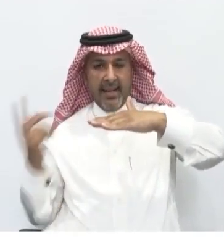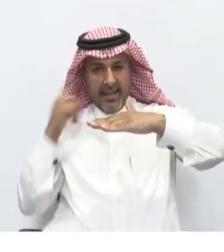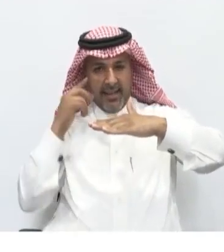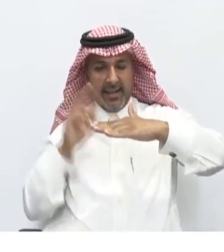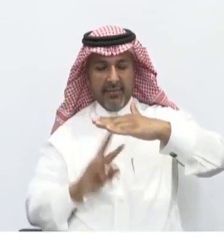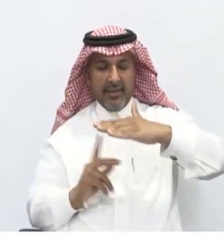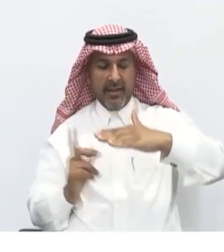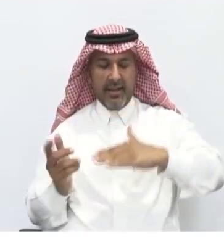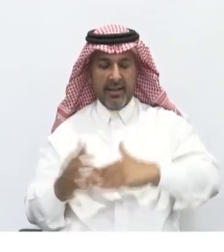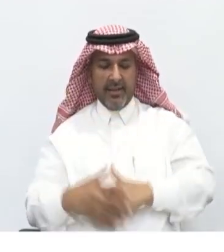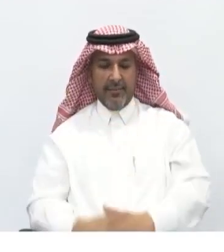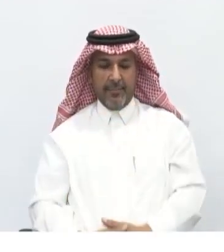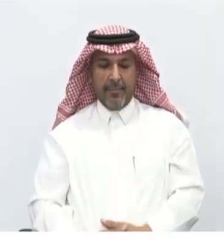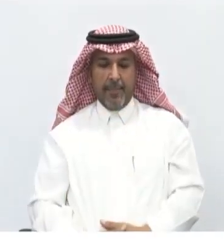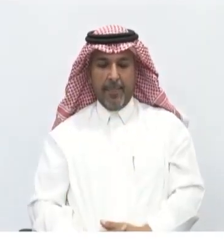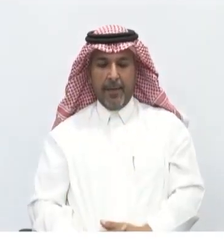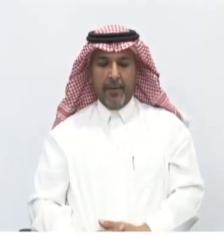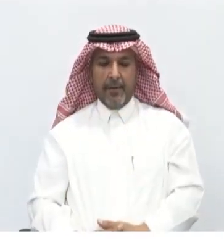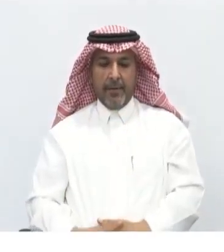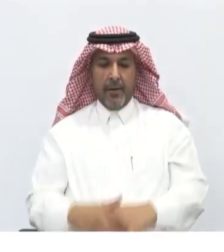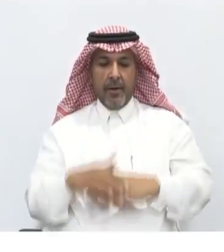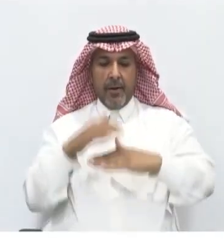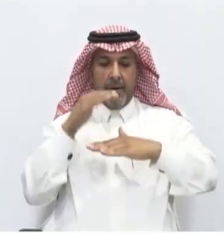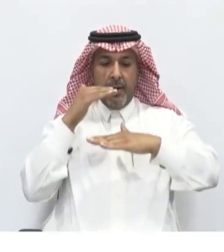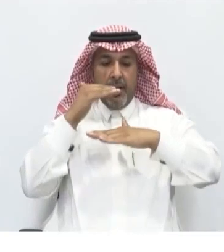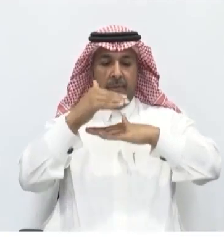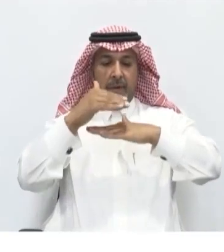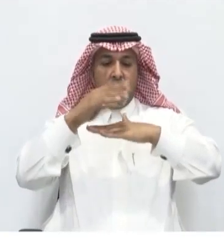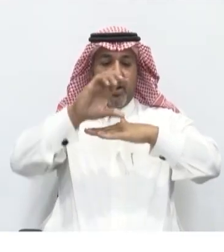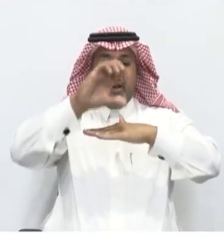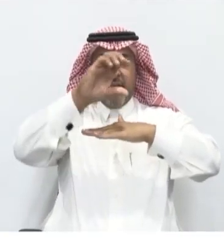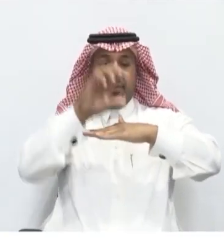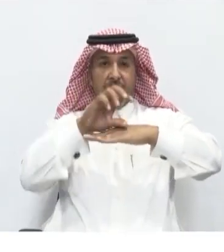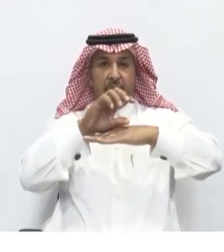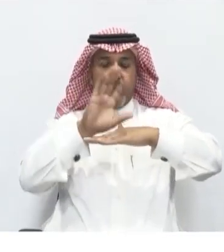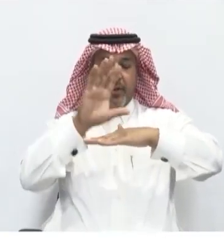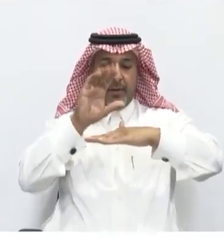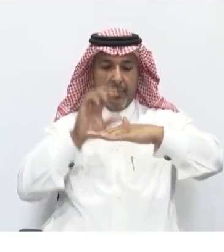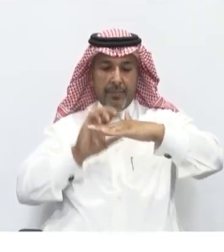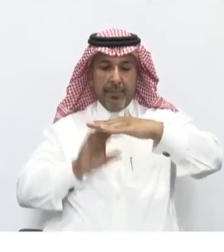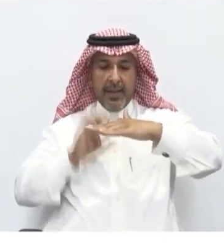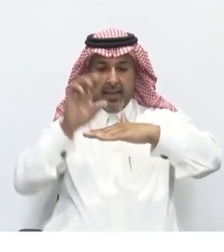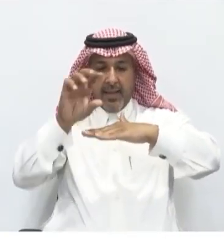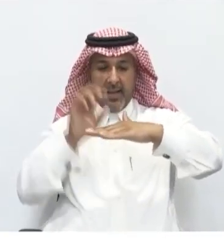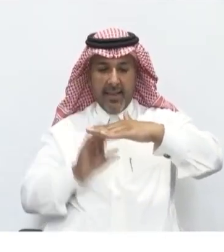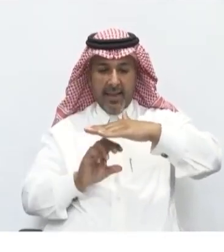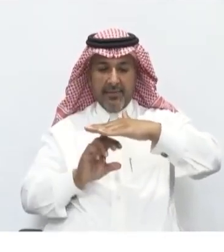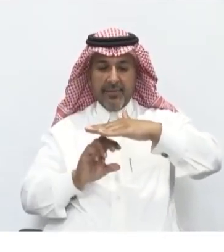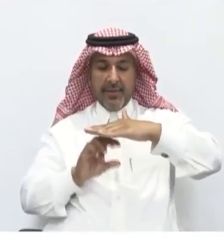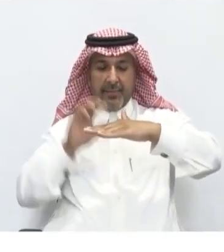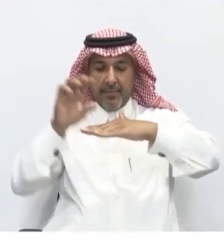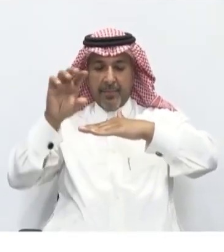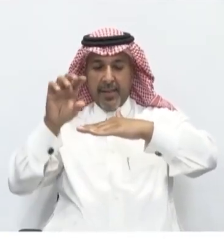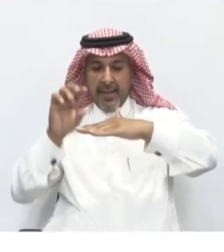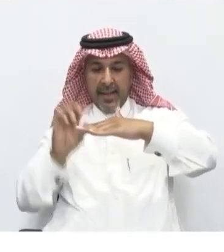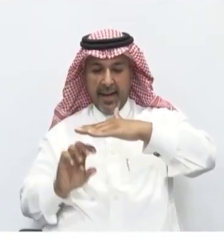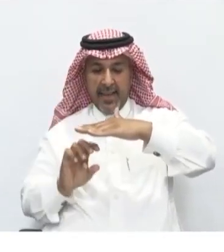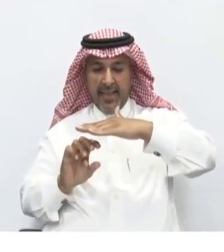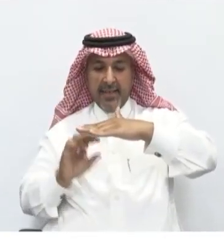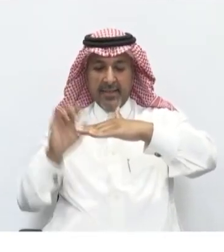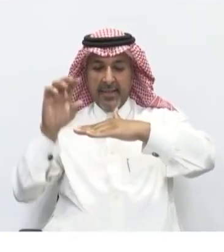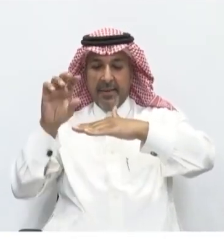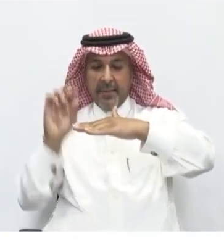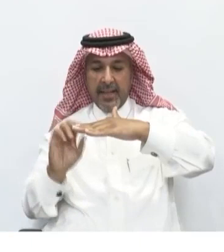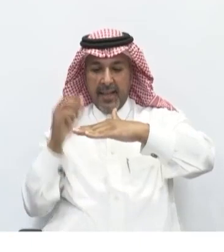الذي يتغير مره hcl فلاحظ هنا اثنان مول من الاكسير مره عفوا كلوريد الزنك فيكون هنا